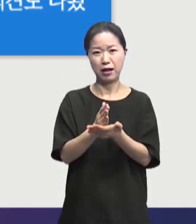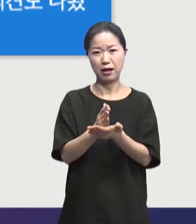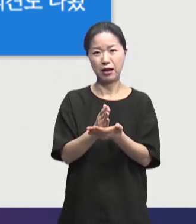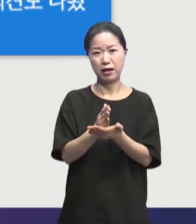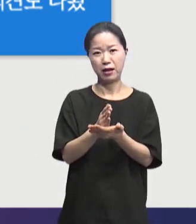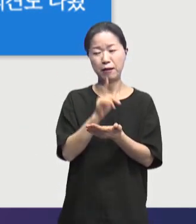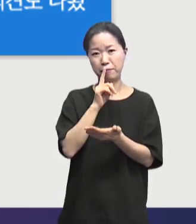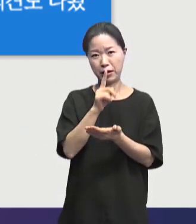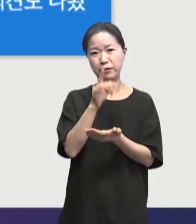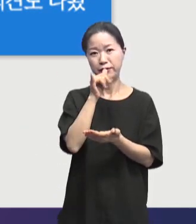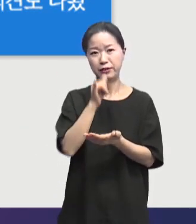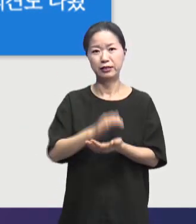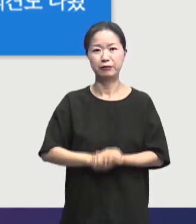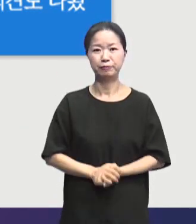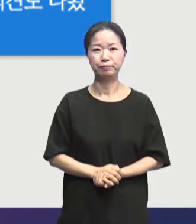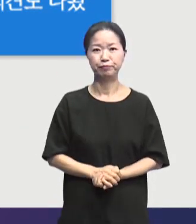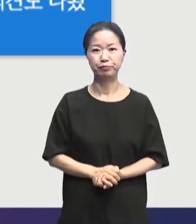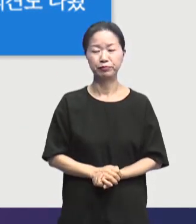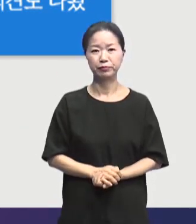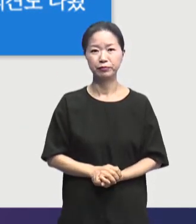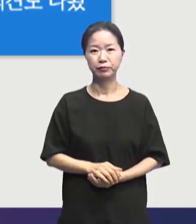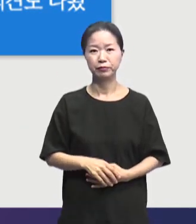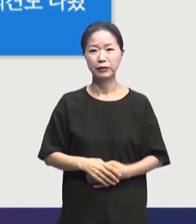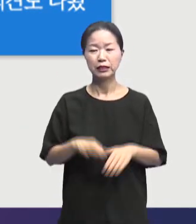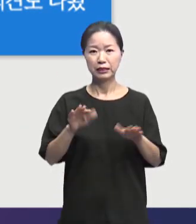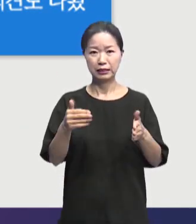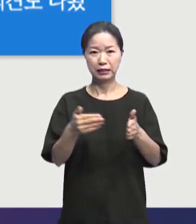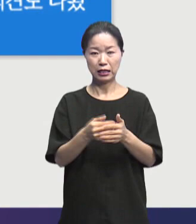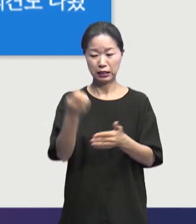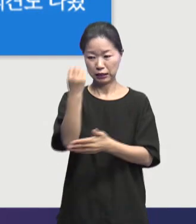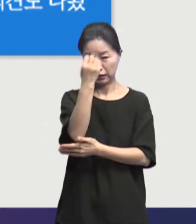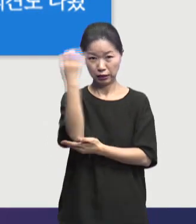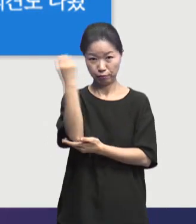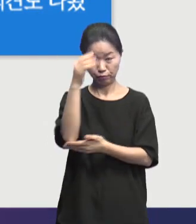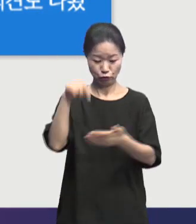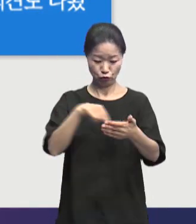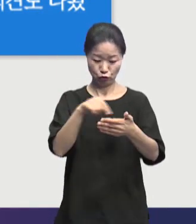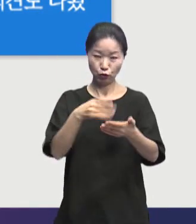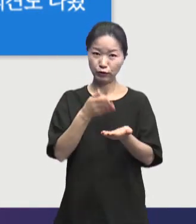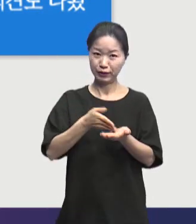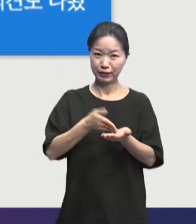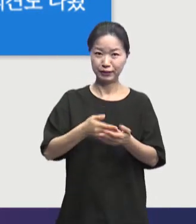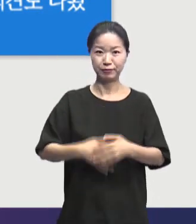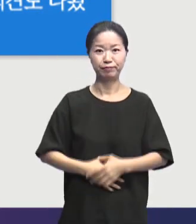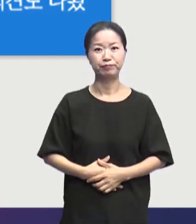의견도 나왔다고 보도했습니다. 지금까지 신문 속 뉴스였습니다.